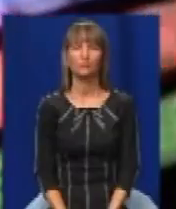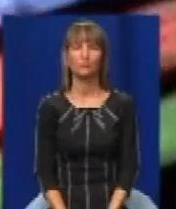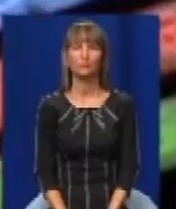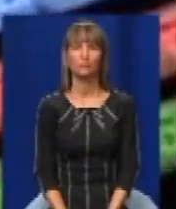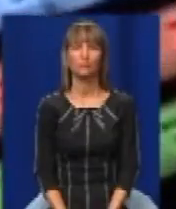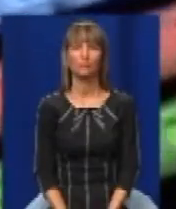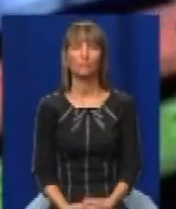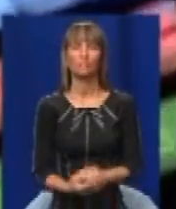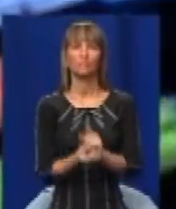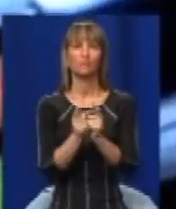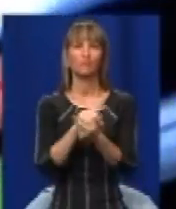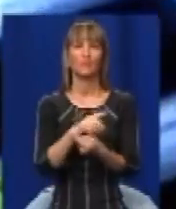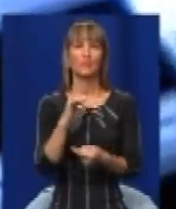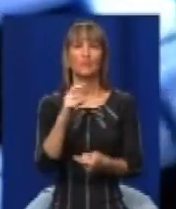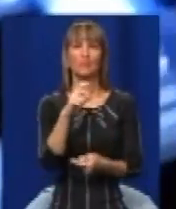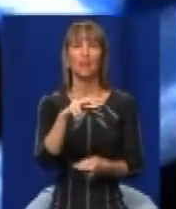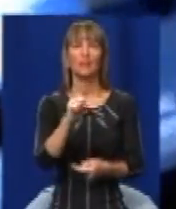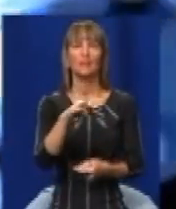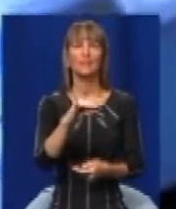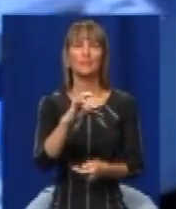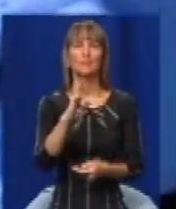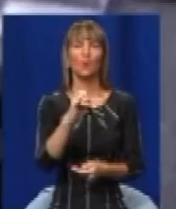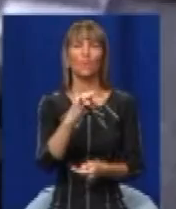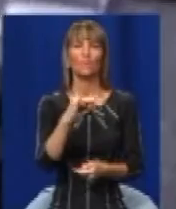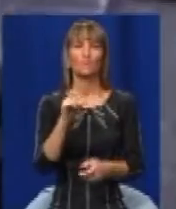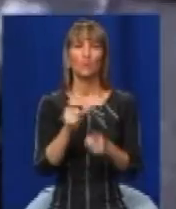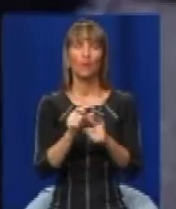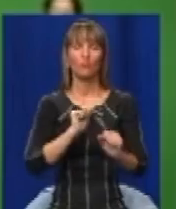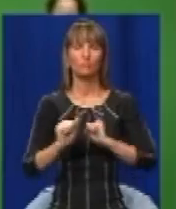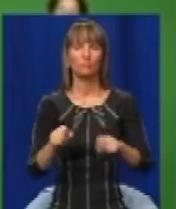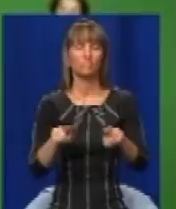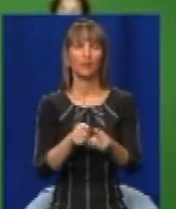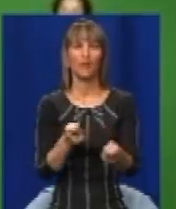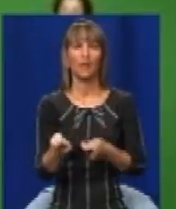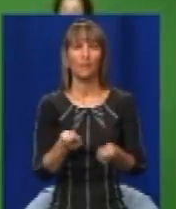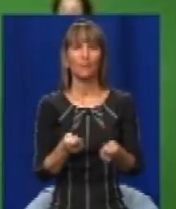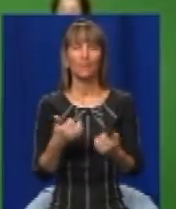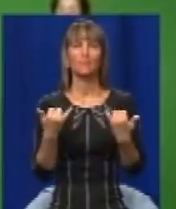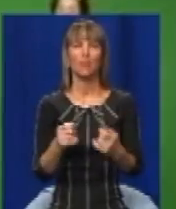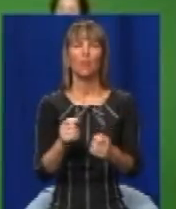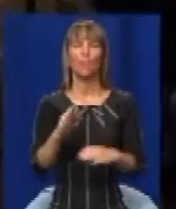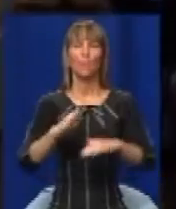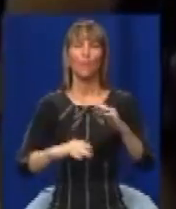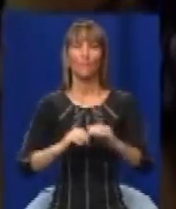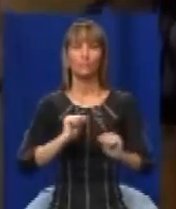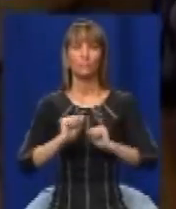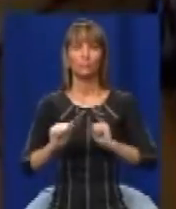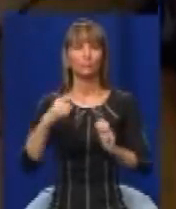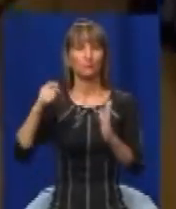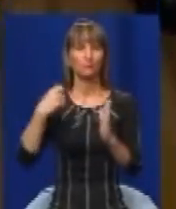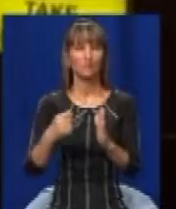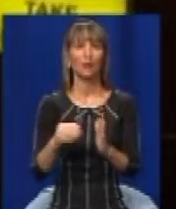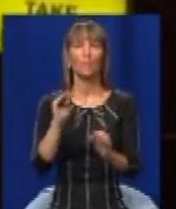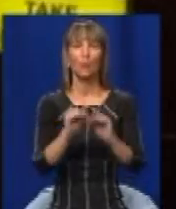У перекладі з латинської слово «режисер» перекладається як «керівник». Сьогодні професія режисера передбачає постановку та